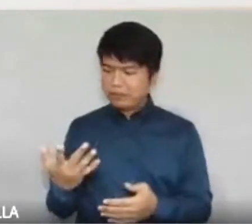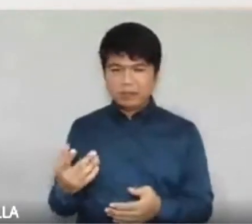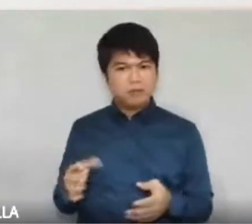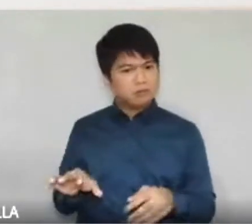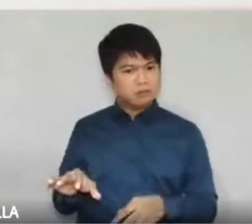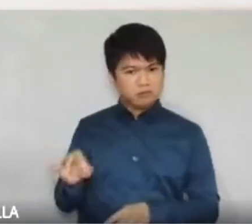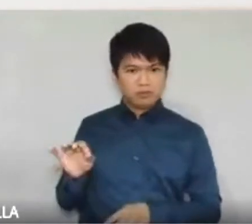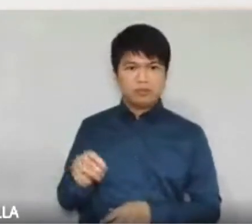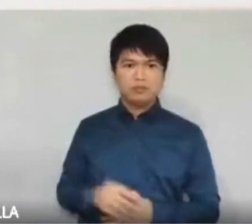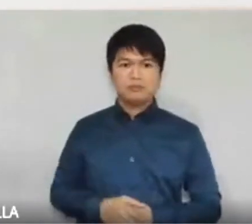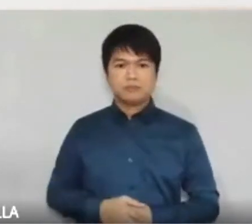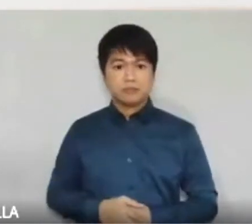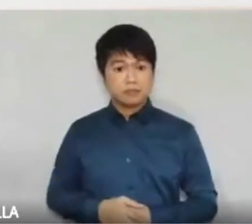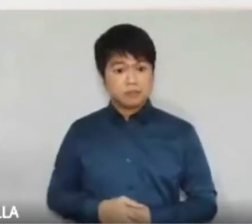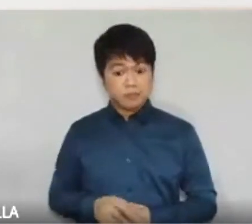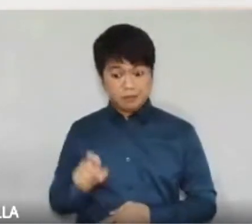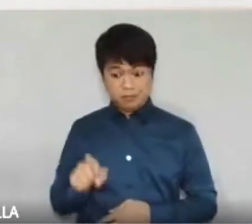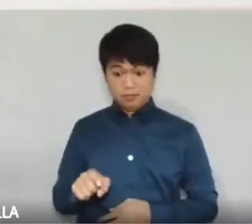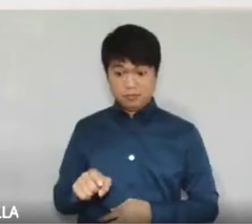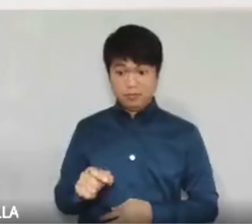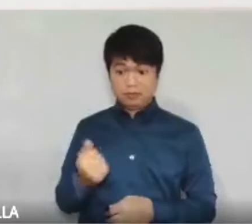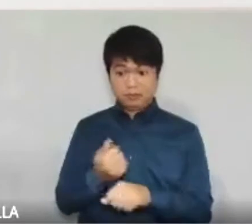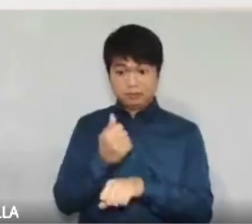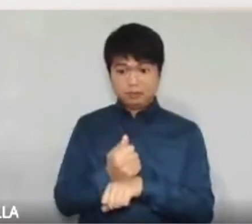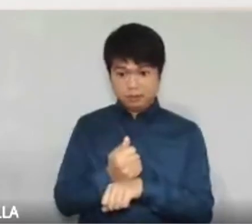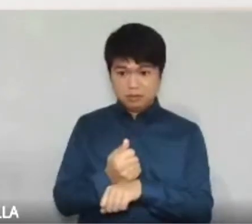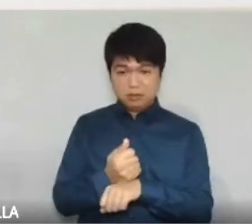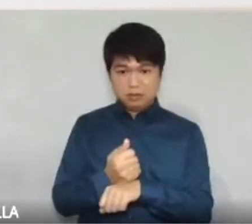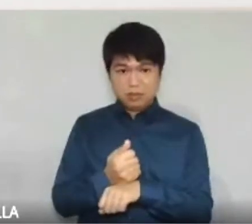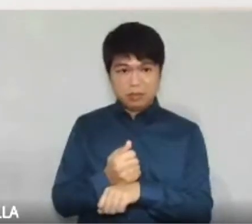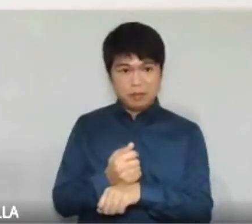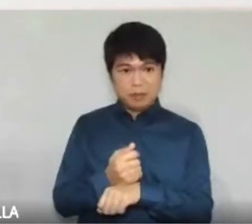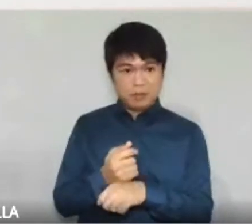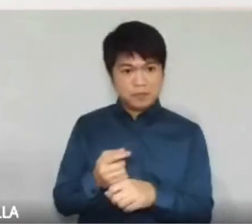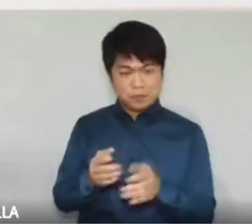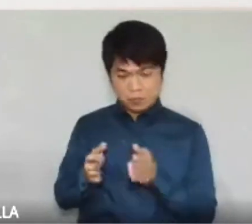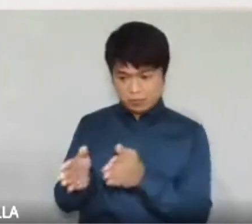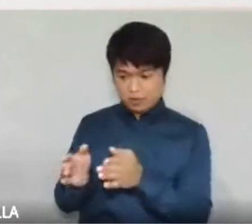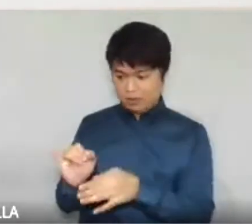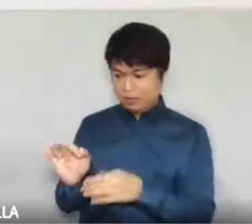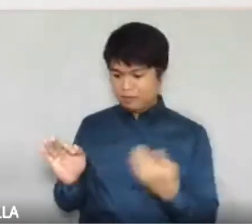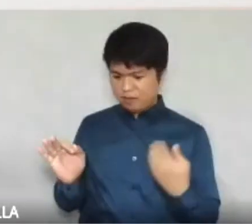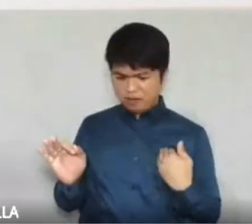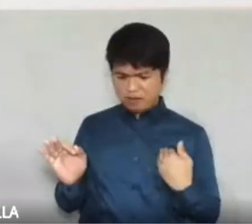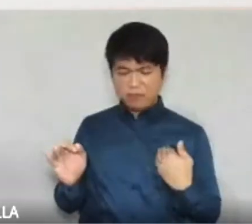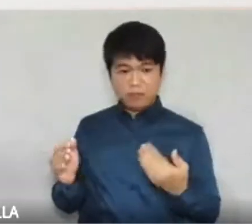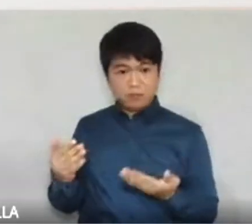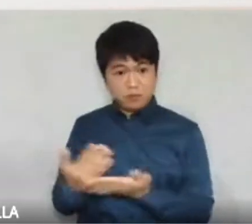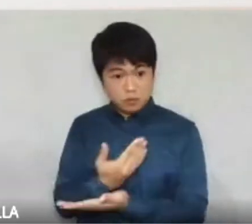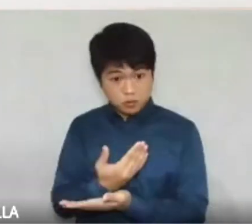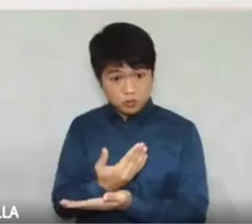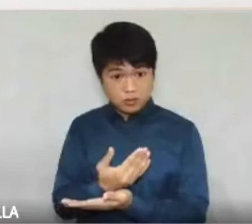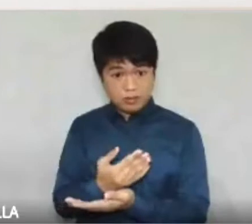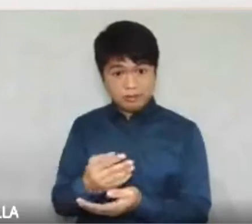Kailangan mag-set up ng publishing mechanisms para kapag may bagong standard o may iniba sa isang